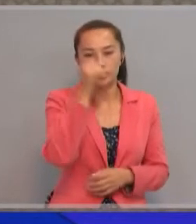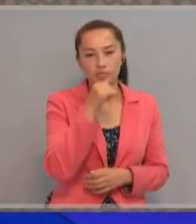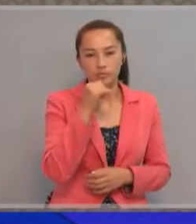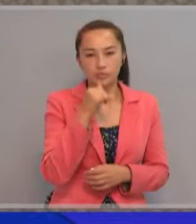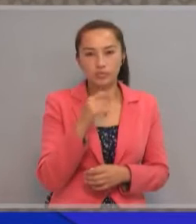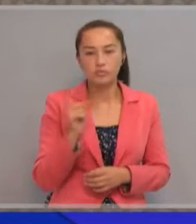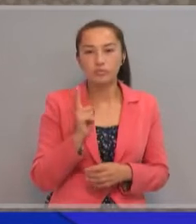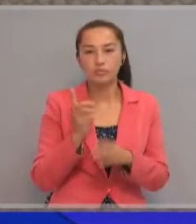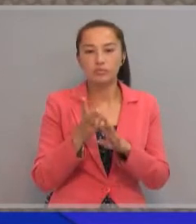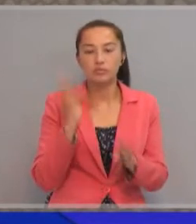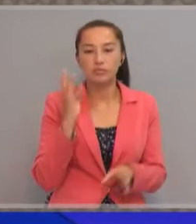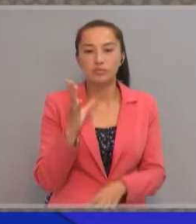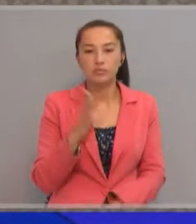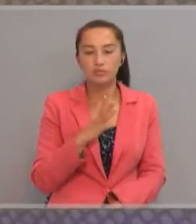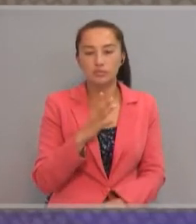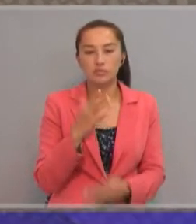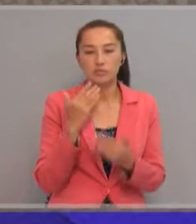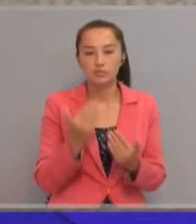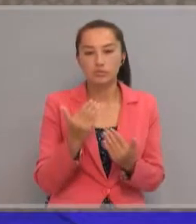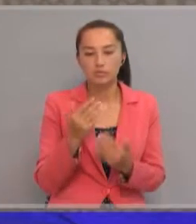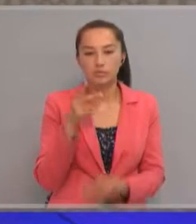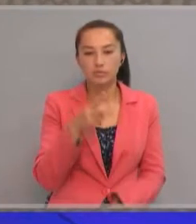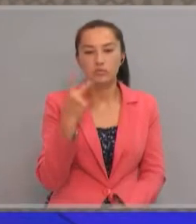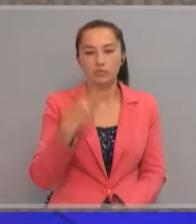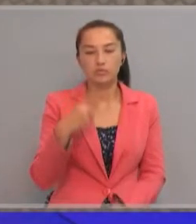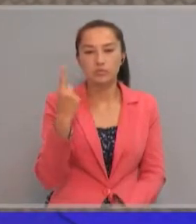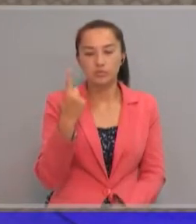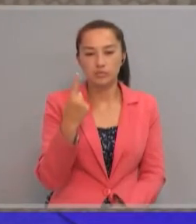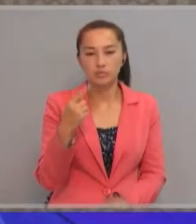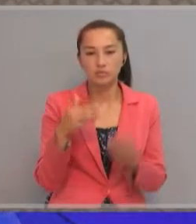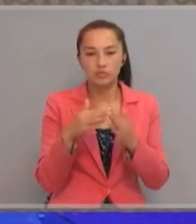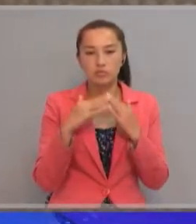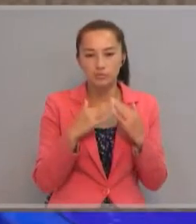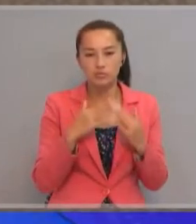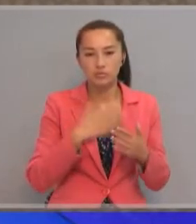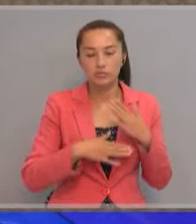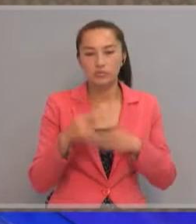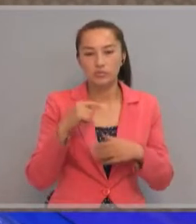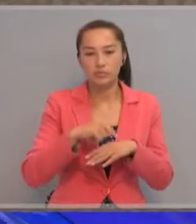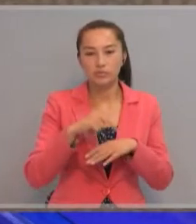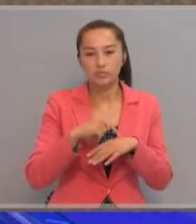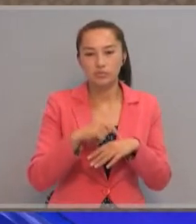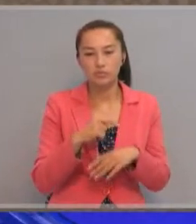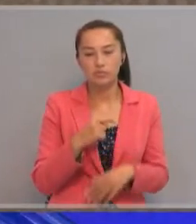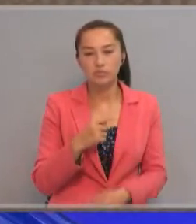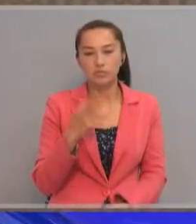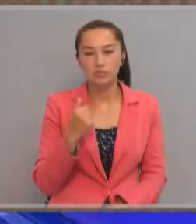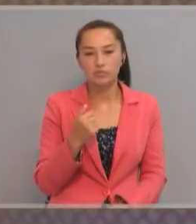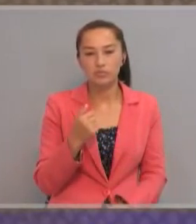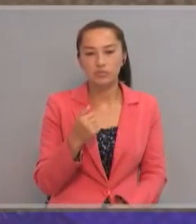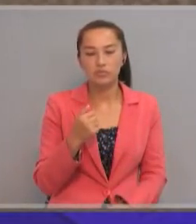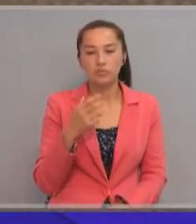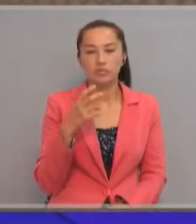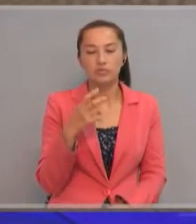бастап тұрғанмын. Мына Аллаға шүкір, мына 2021-де алып отырмын үйімді. Өте қуаныштымыз. Қуанышымда